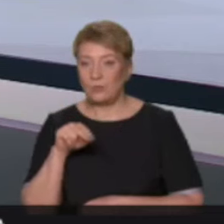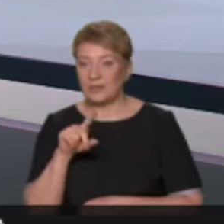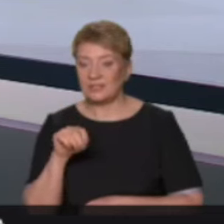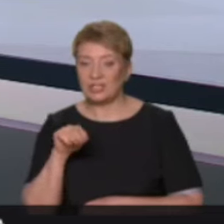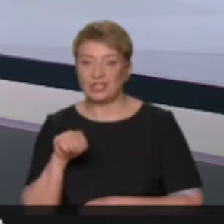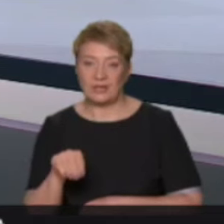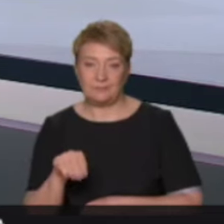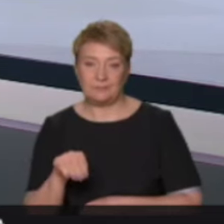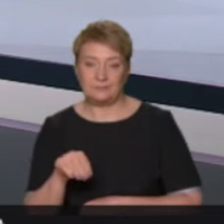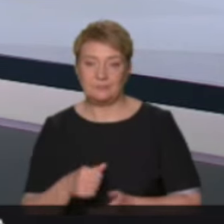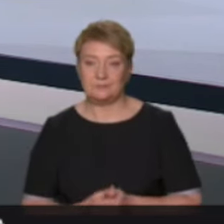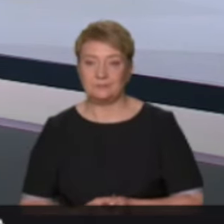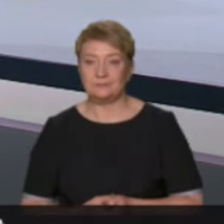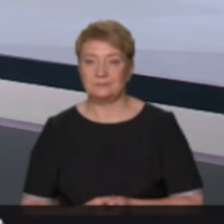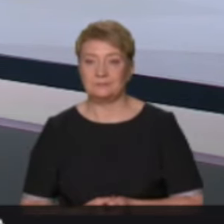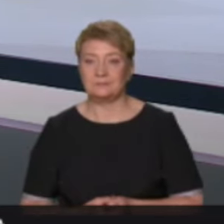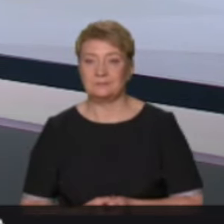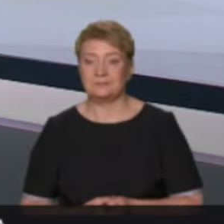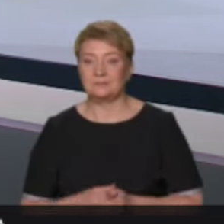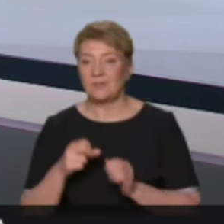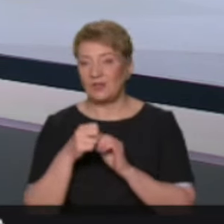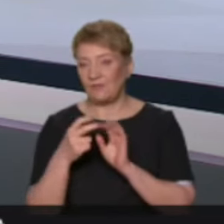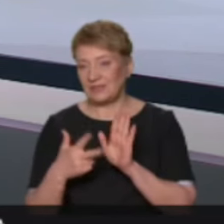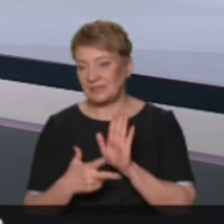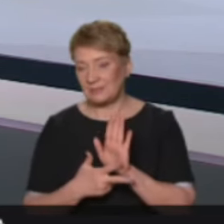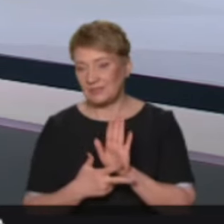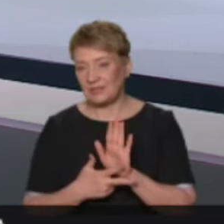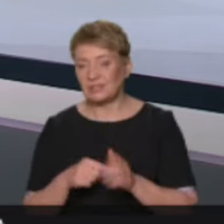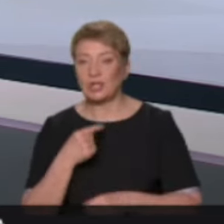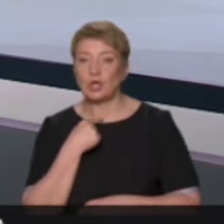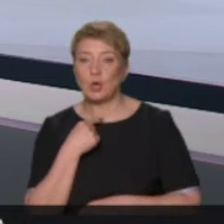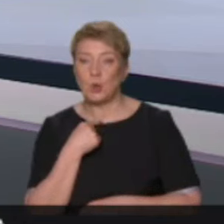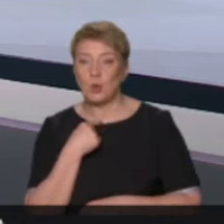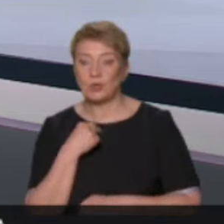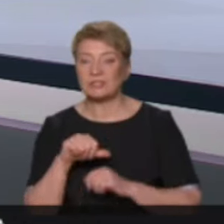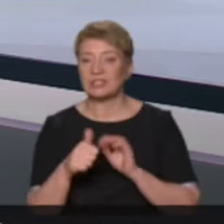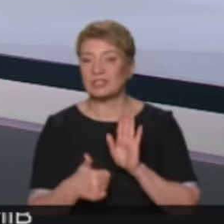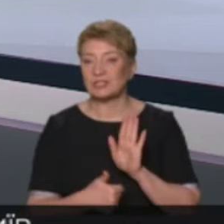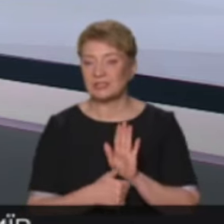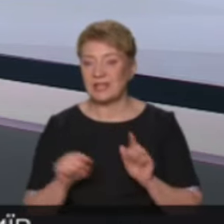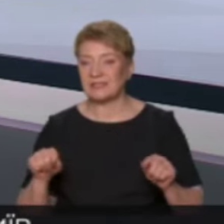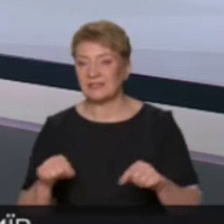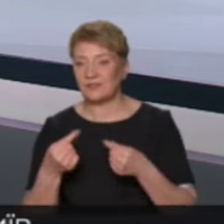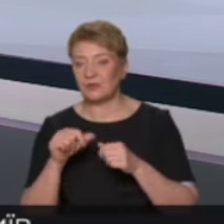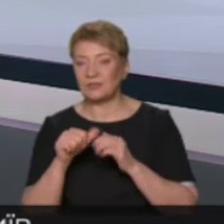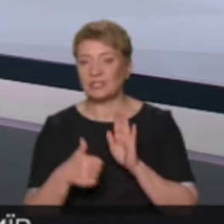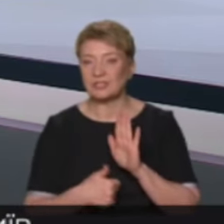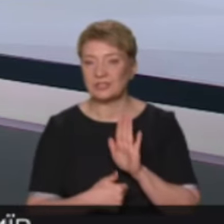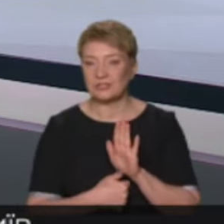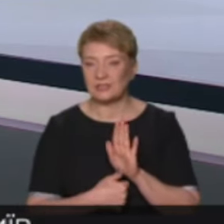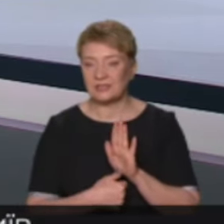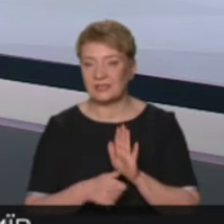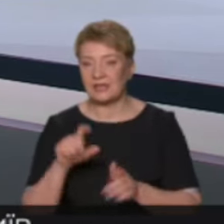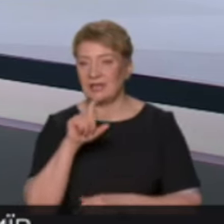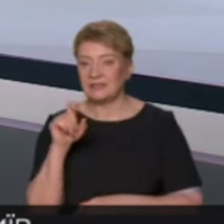колишньої опозиційної платформи «За життя», 18 голосів, «Голос» 16 голосів віддав, «Відновлення» теж 16 голосів, «За Майбах»,